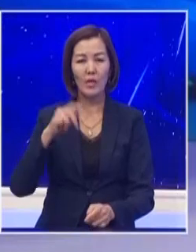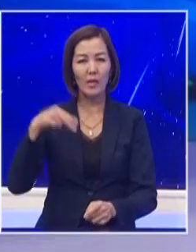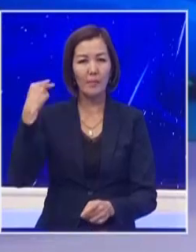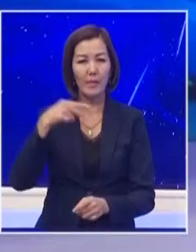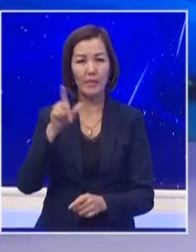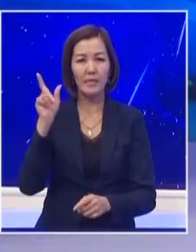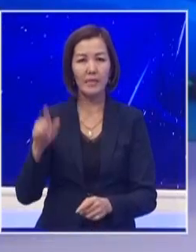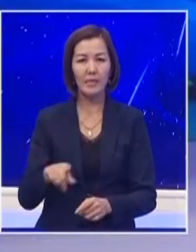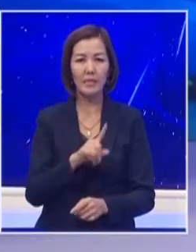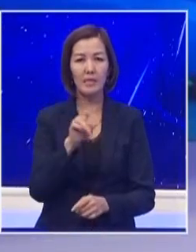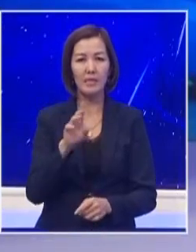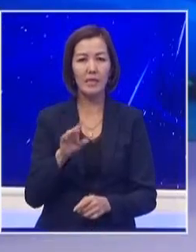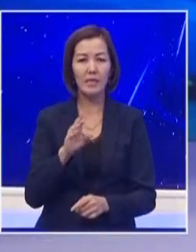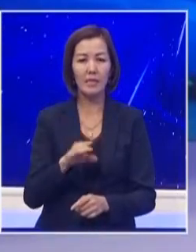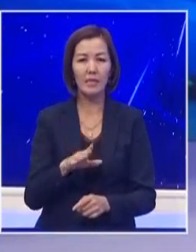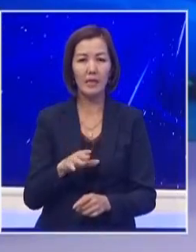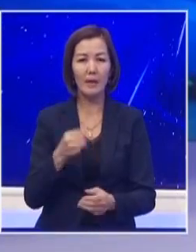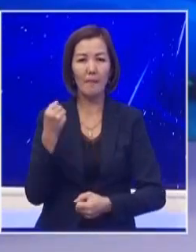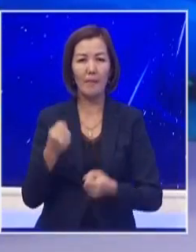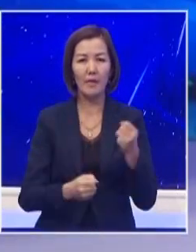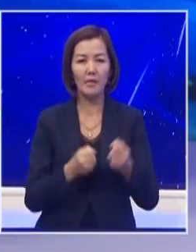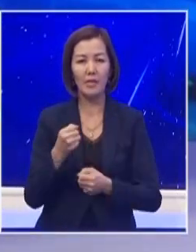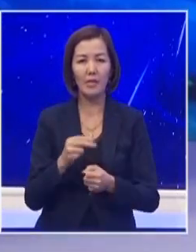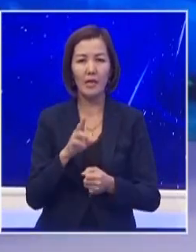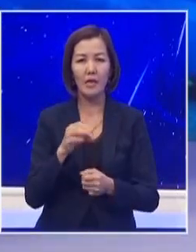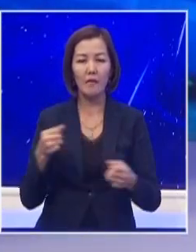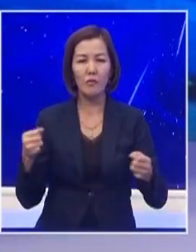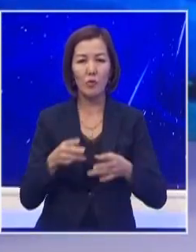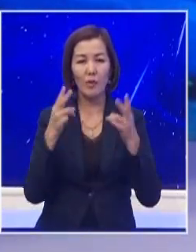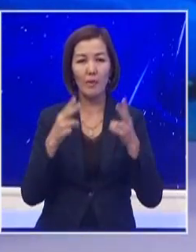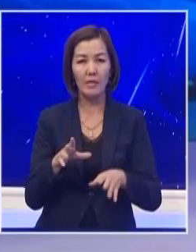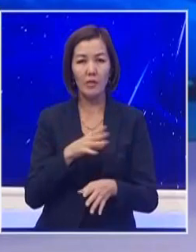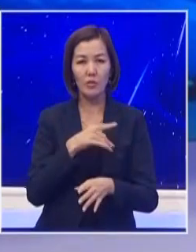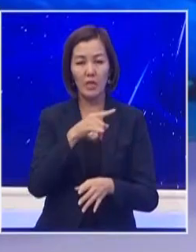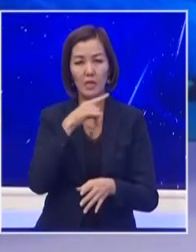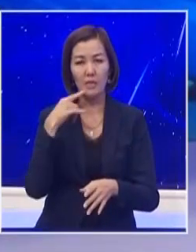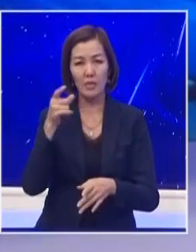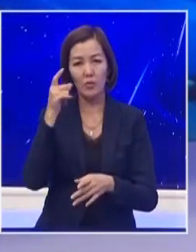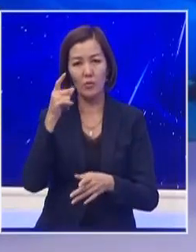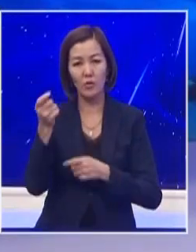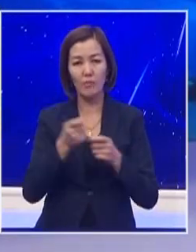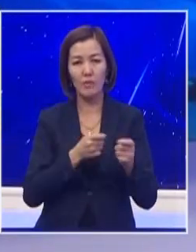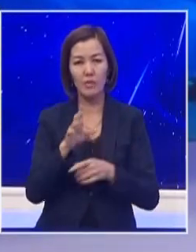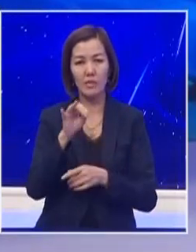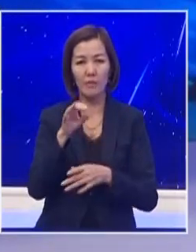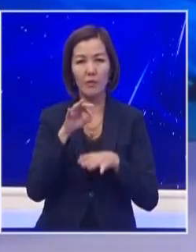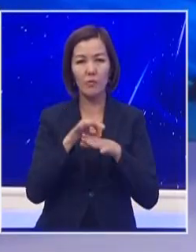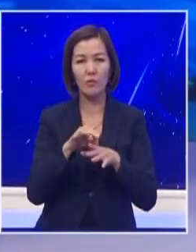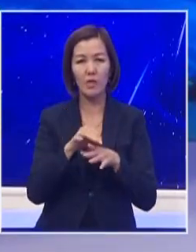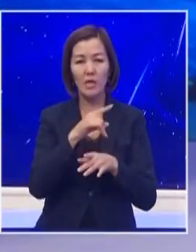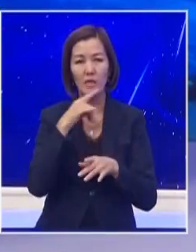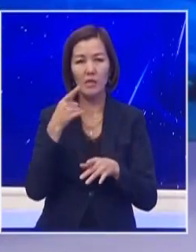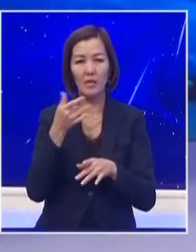Украина президенті Владимир Зеленскийдің кортежі Киевте жол апатына түсті. Ал Ресей мен Түркия басшылары Самарқандта өткен